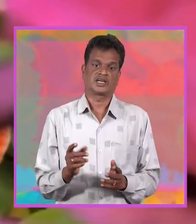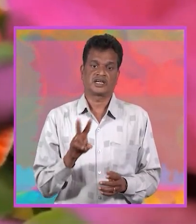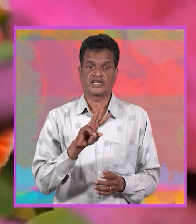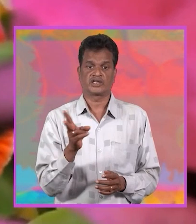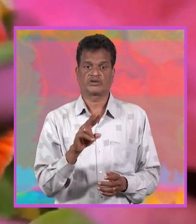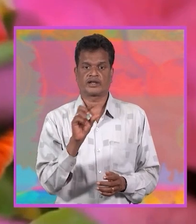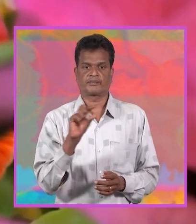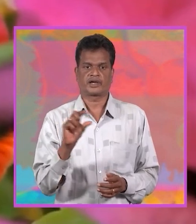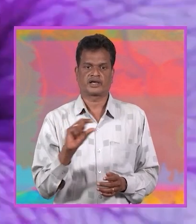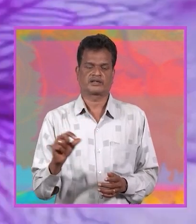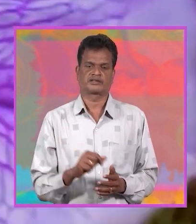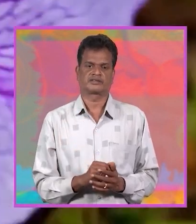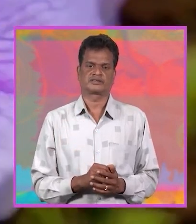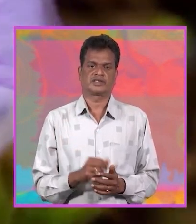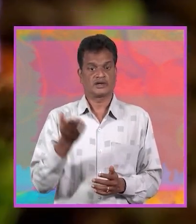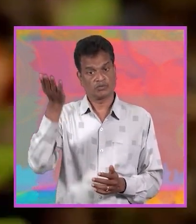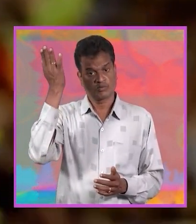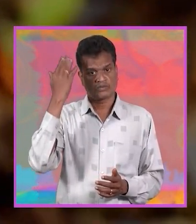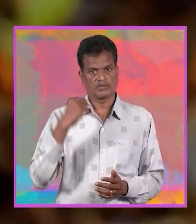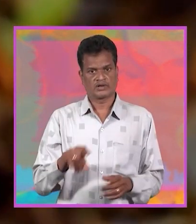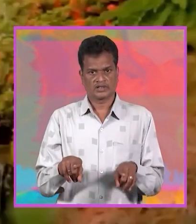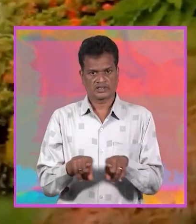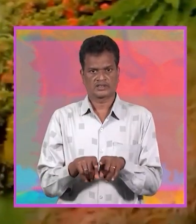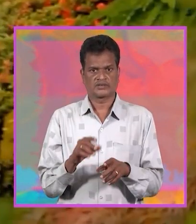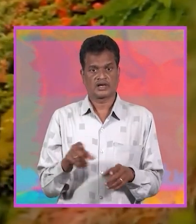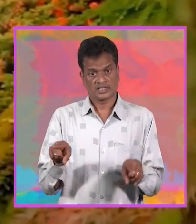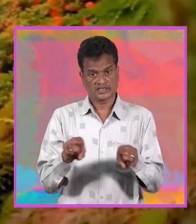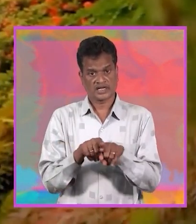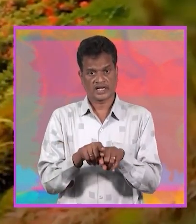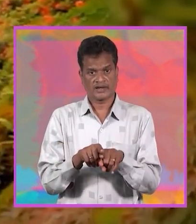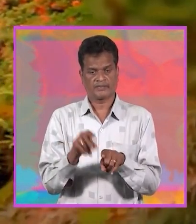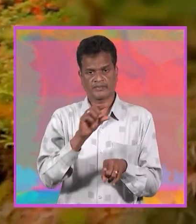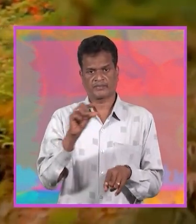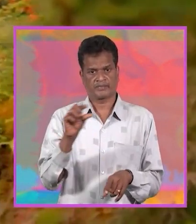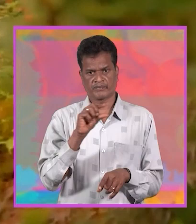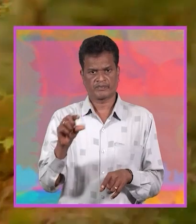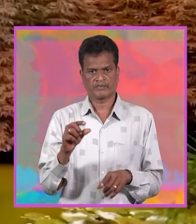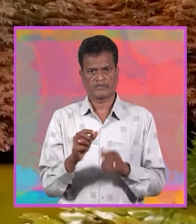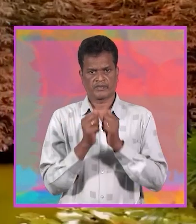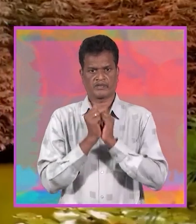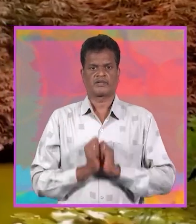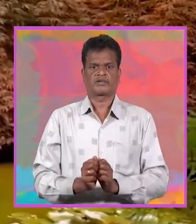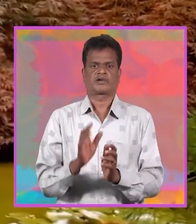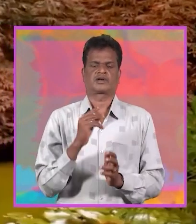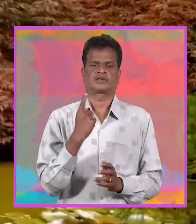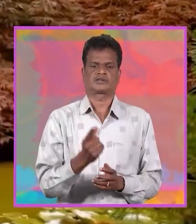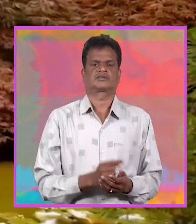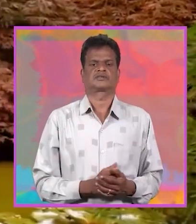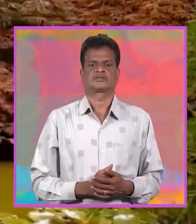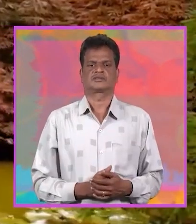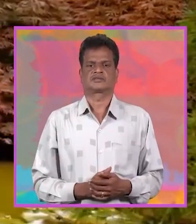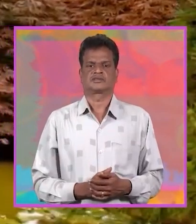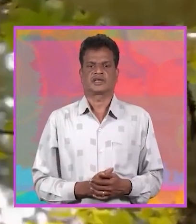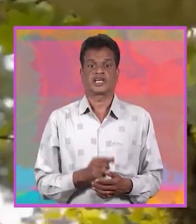வழியாக வரக்கூடியது. அதை நாம் பின்பற்றி அவர்கள் அழைத்த அதே பெயரை அதே பொருளுக்கு இட்டு அழைப்பது தான்